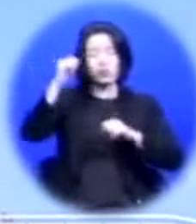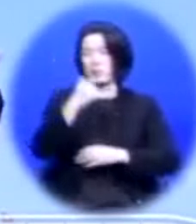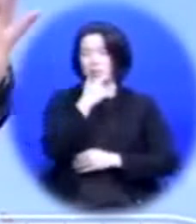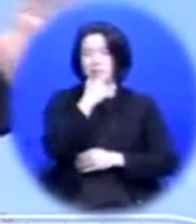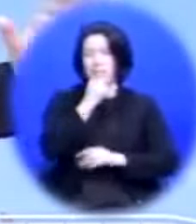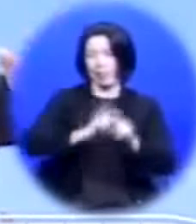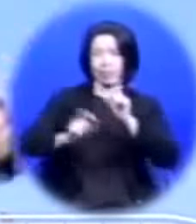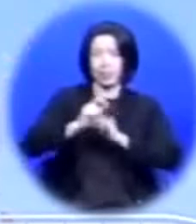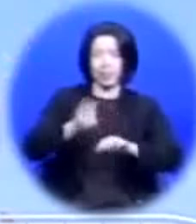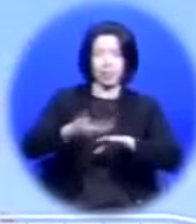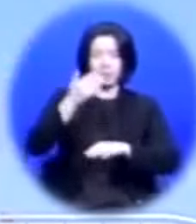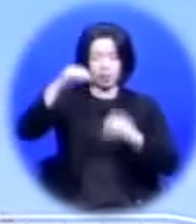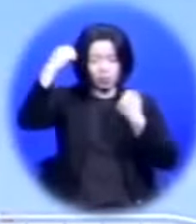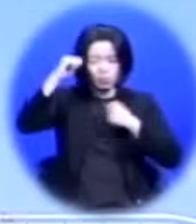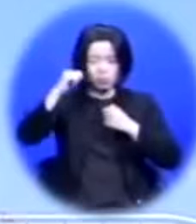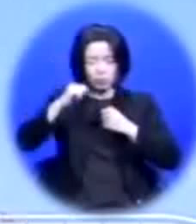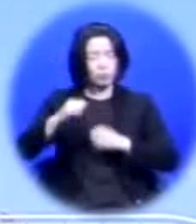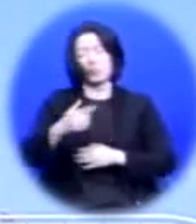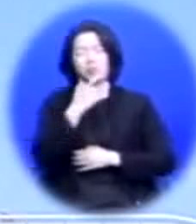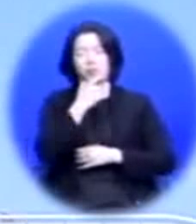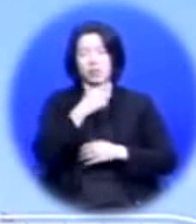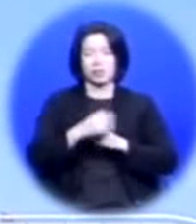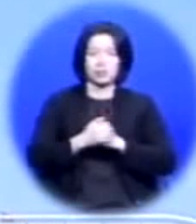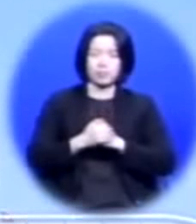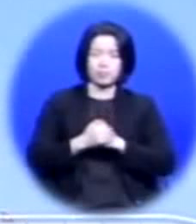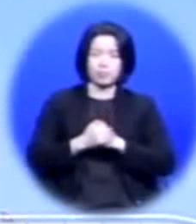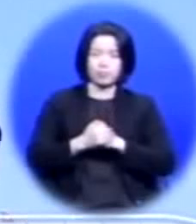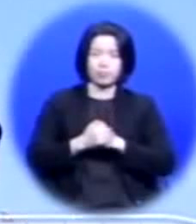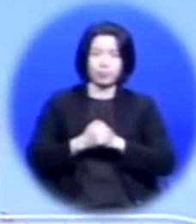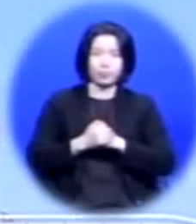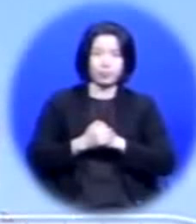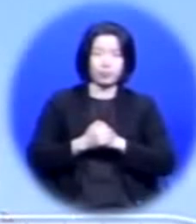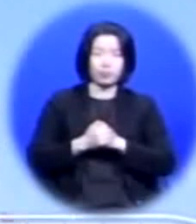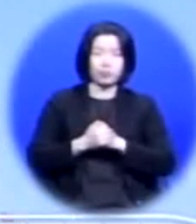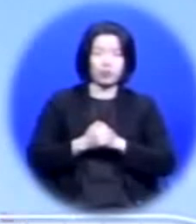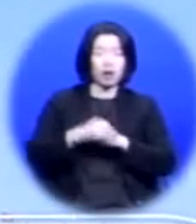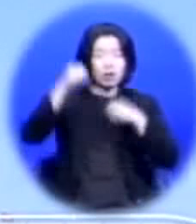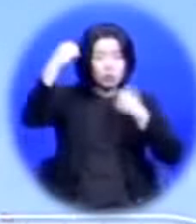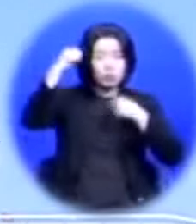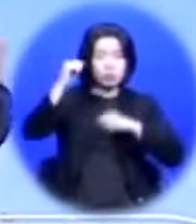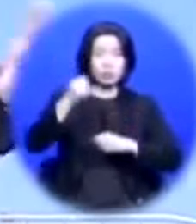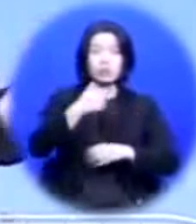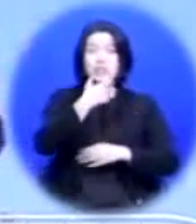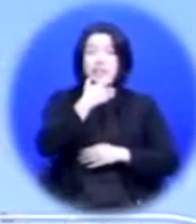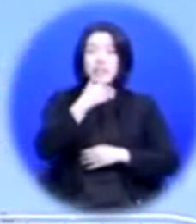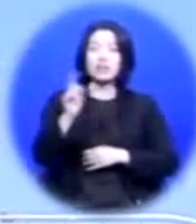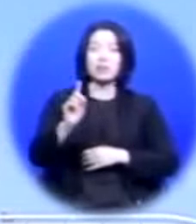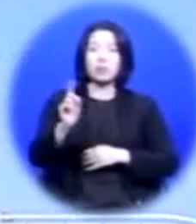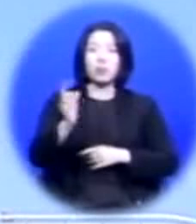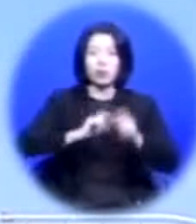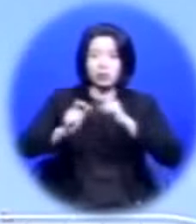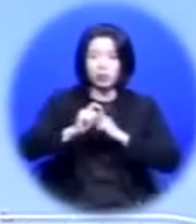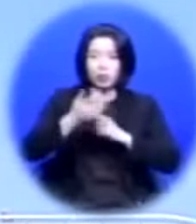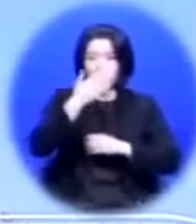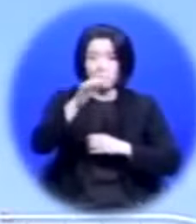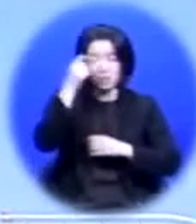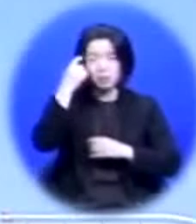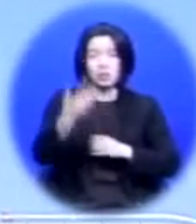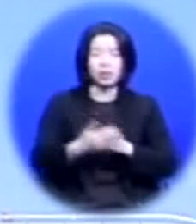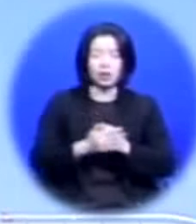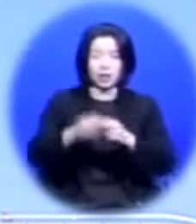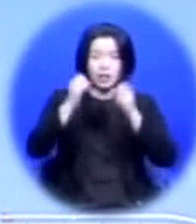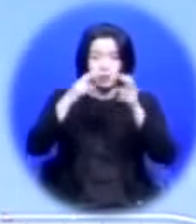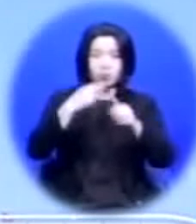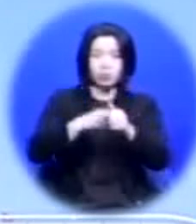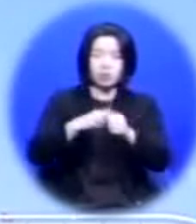더 이상 막 춤 추고 싶지가 않더 아 춤 추기 싫은데 뭘 또 줘요 선교사님이 되고 난